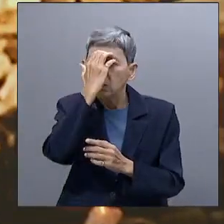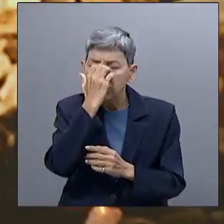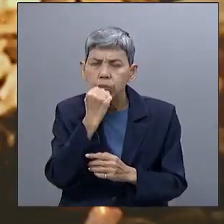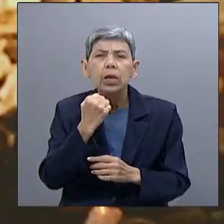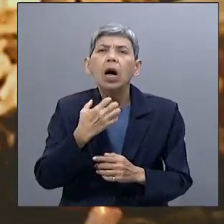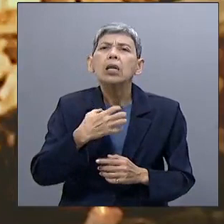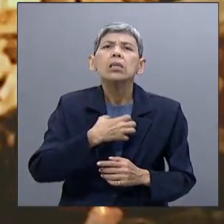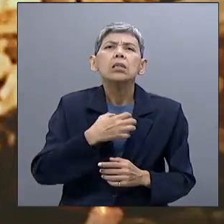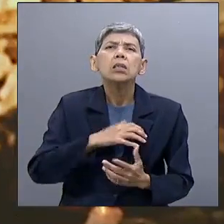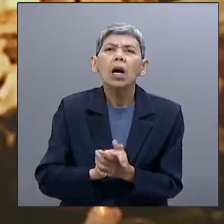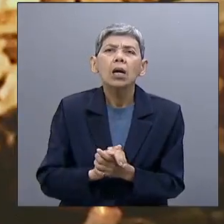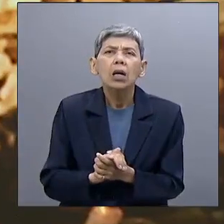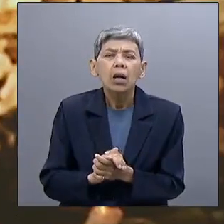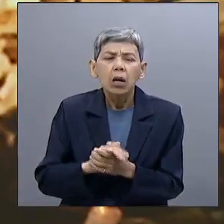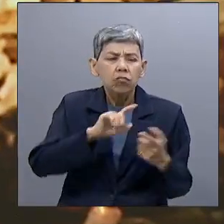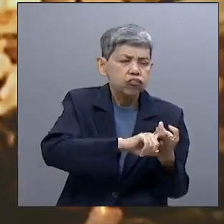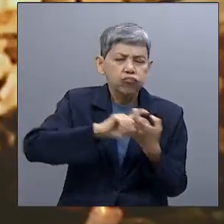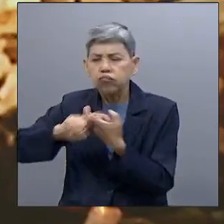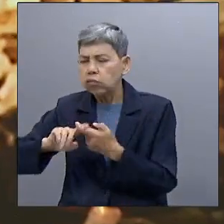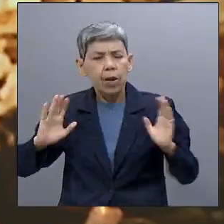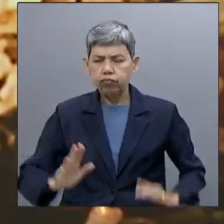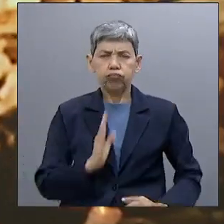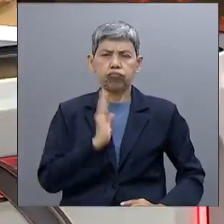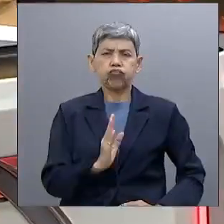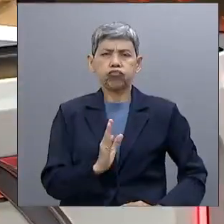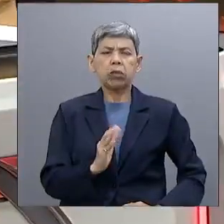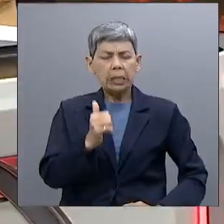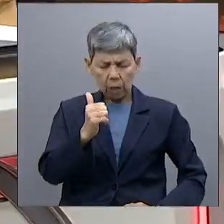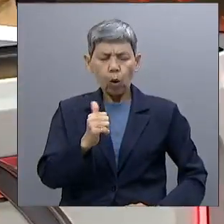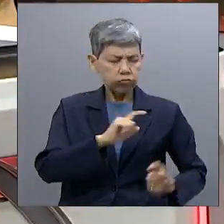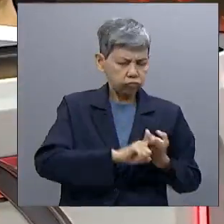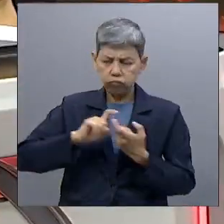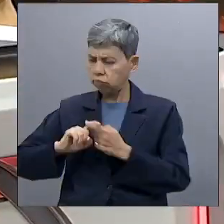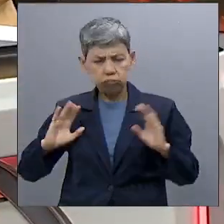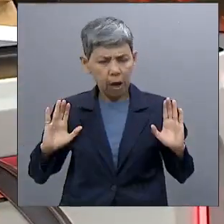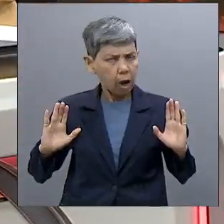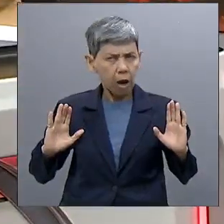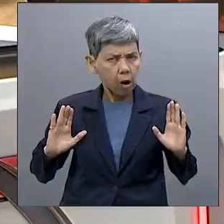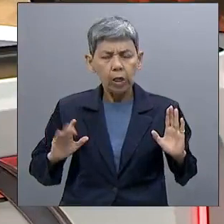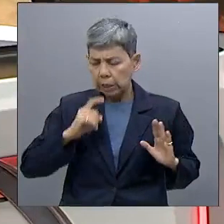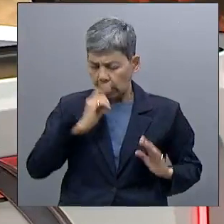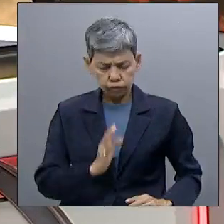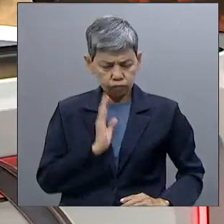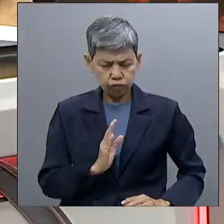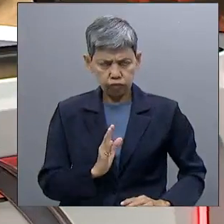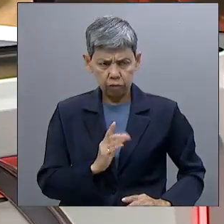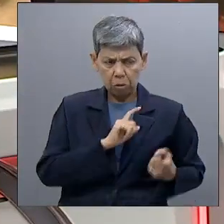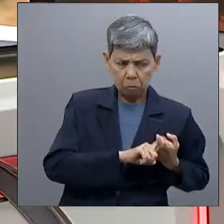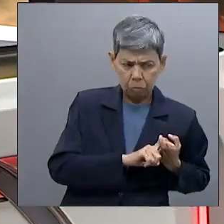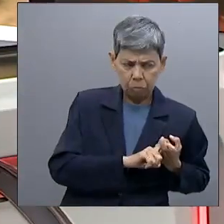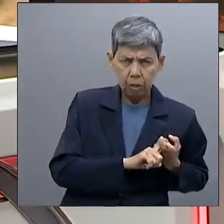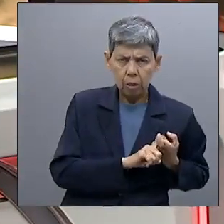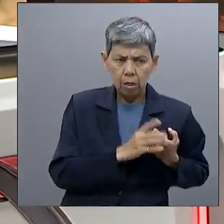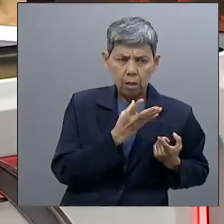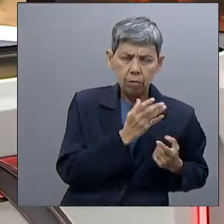อยู่ไม่ต้องไปเข้าข้างใดข้างหนึ่งนะอย่างนั้นดีกว่าใช่ไหมฮะ คืออยากให้รักษาท่าทีที่เป็นกลางมากที่สุด เป็นกลางอะไรทำน